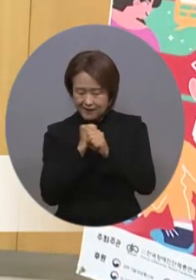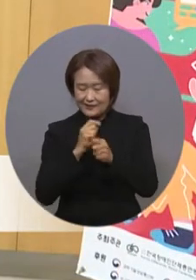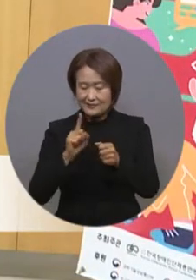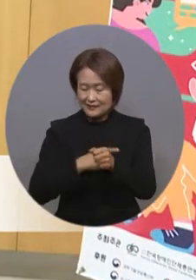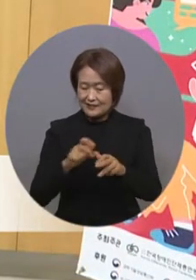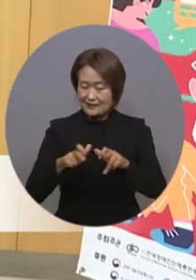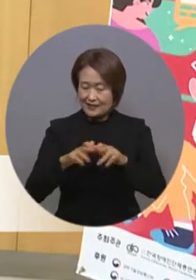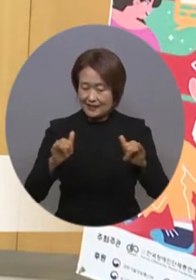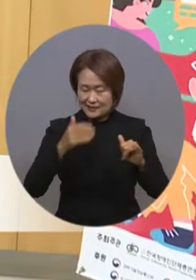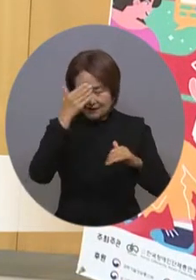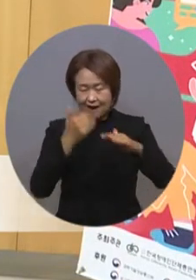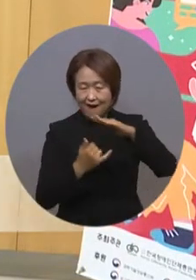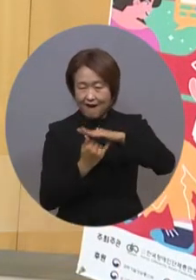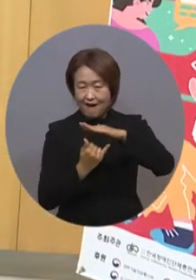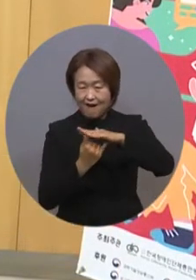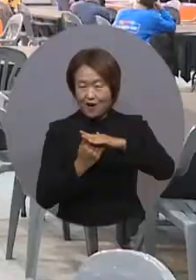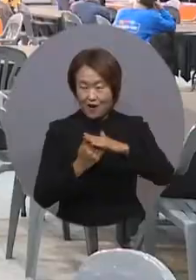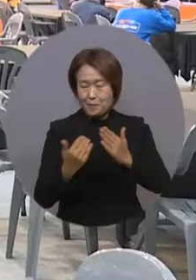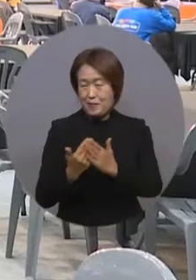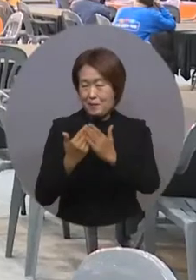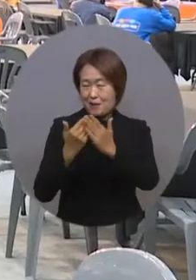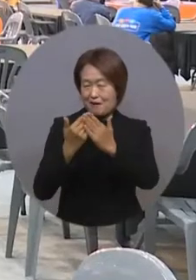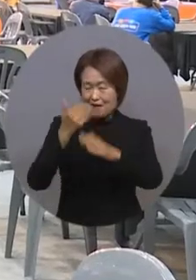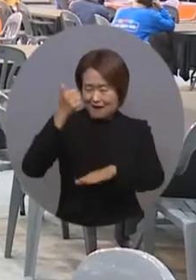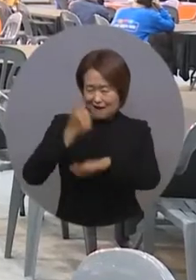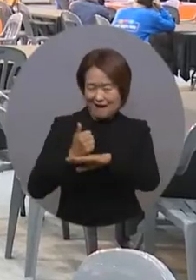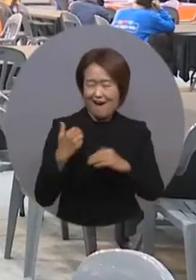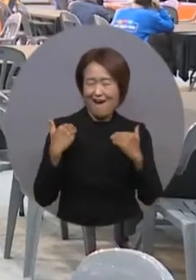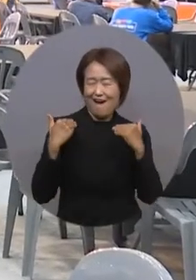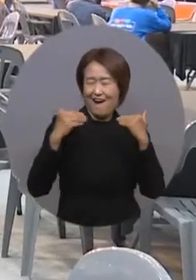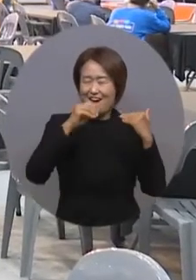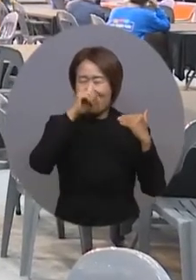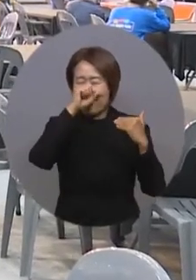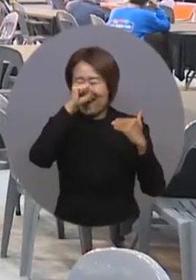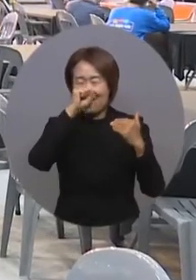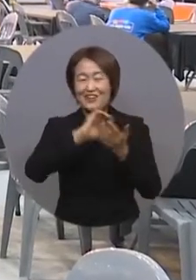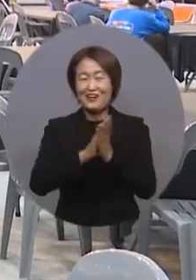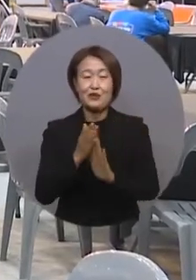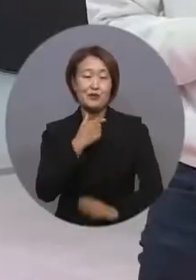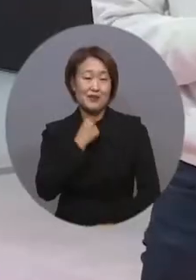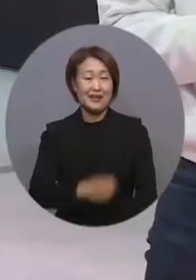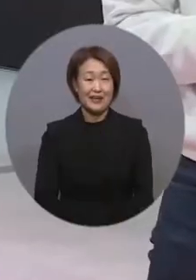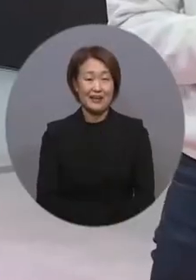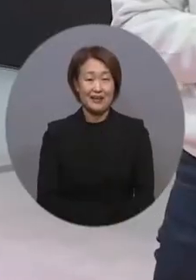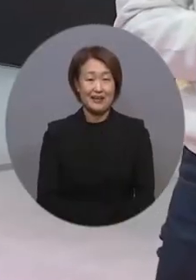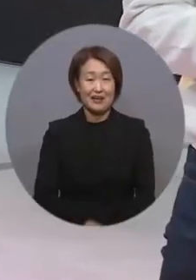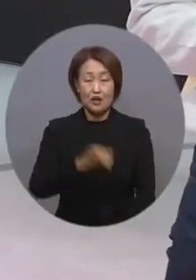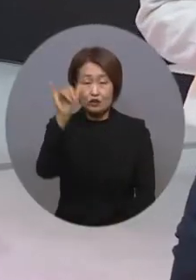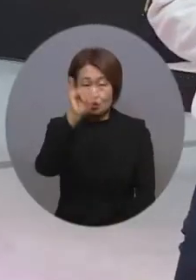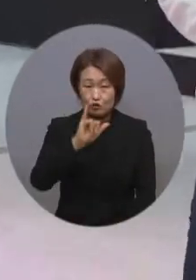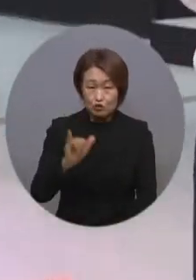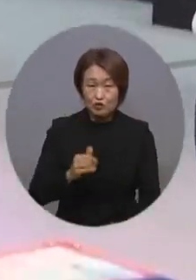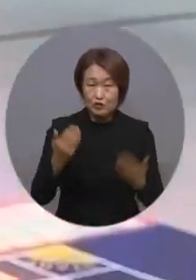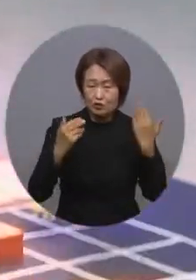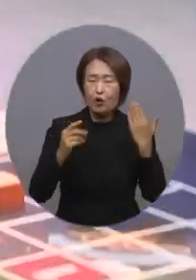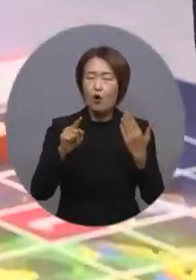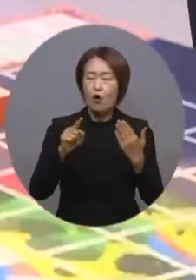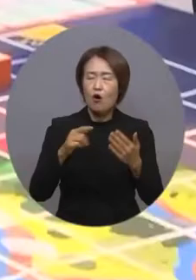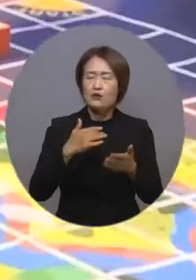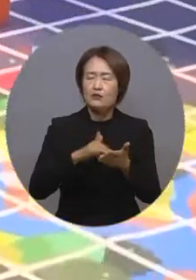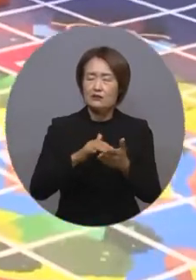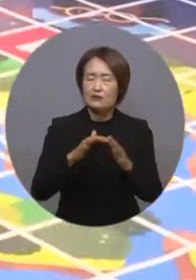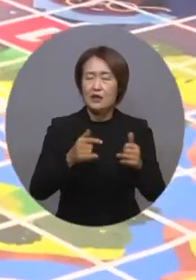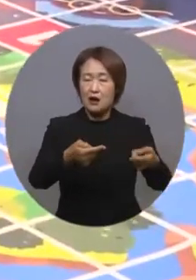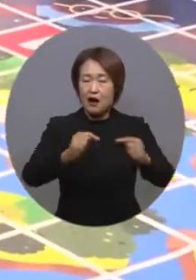그런 멋진 어른이 되었으면 좋겠습니다. 이날 전국 특수학교 29개 교재 학생 100여 명이 참석한 가운데 코딩을